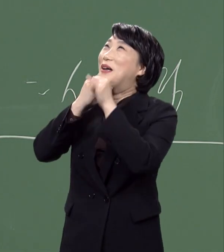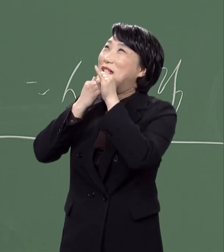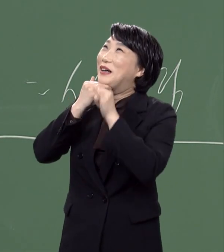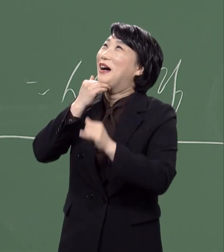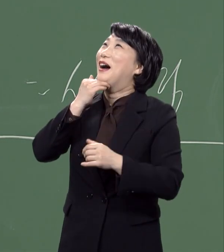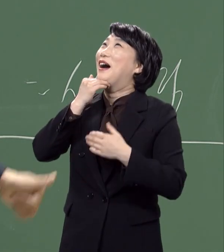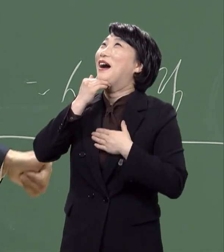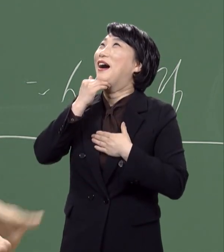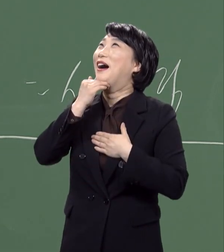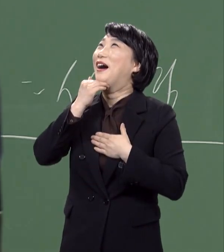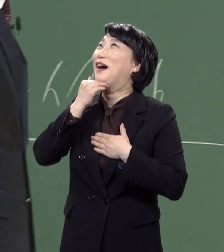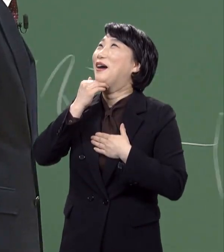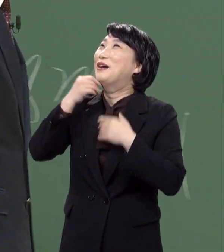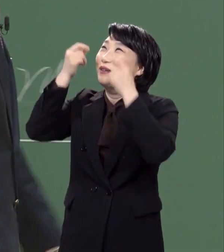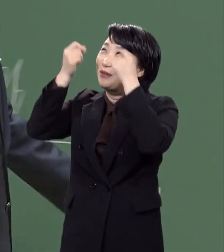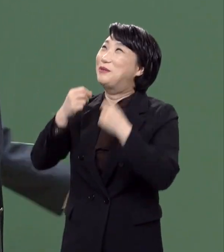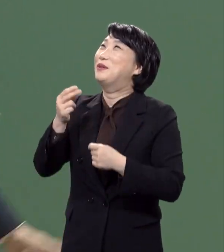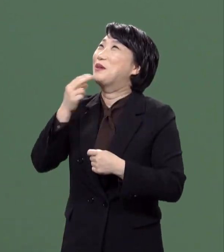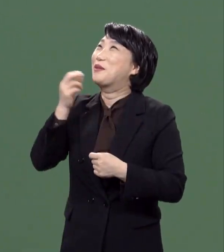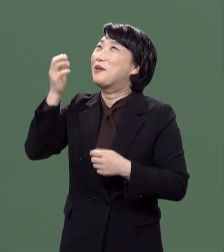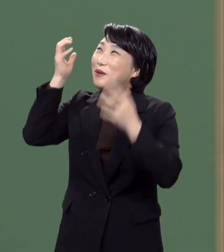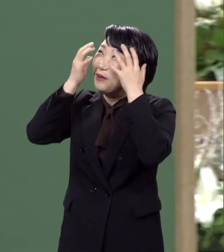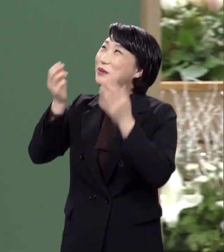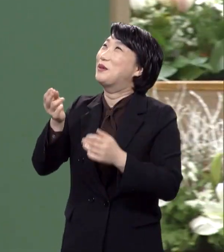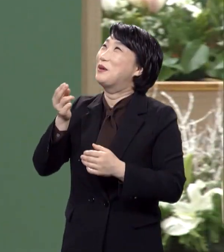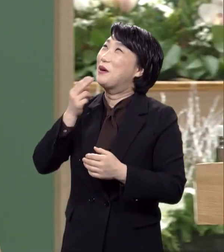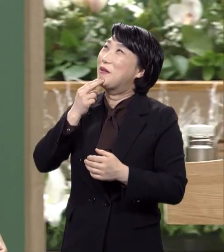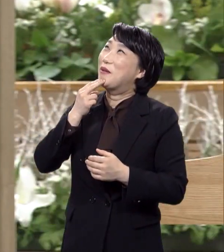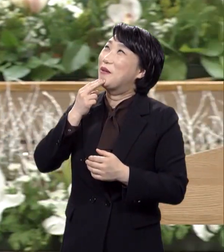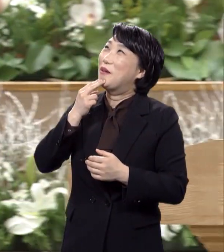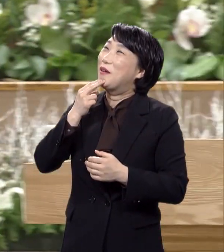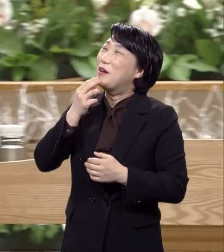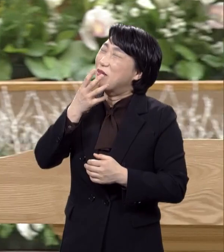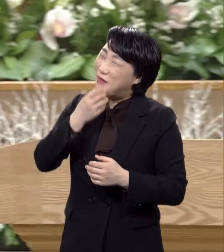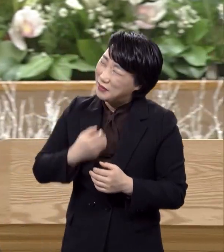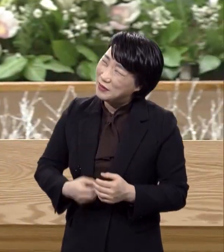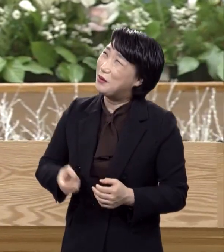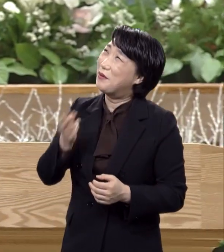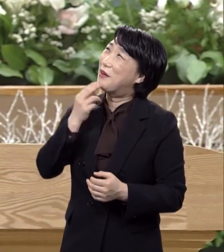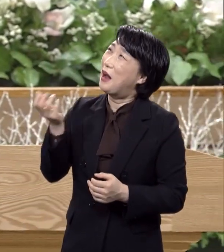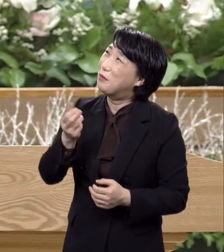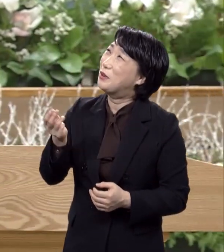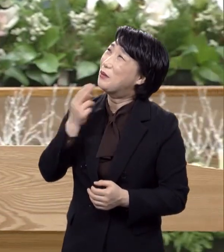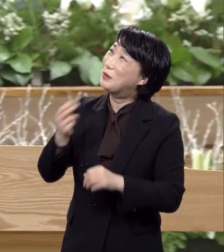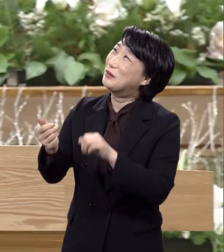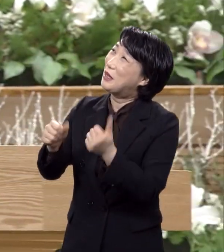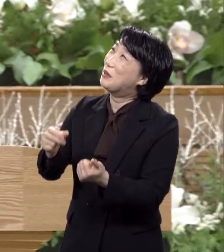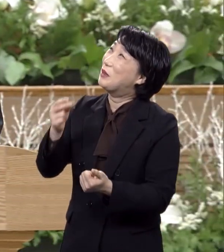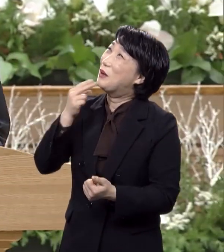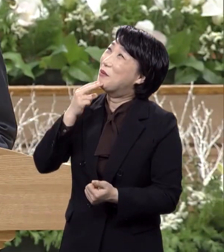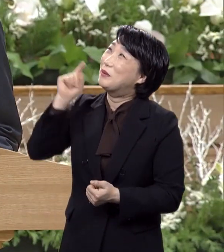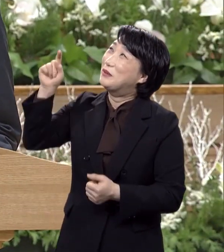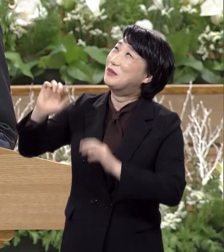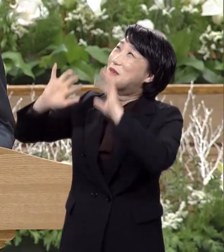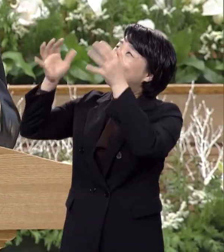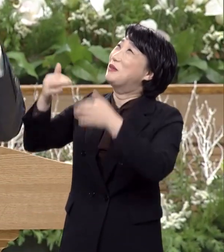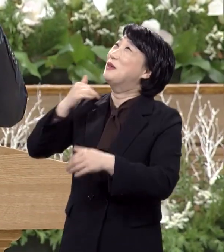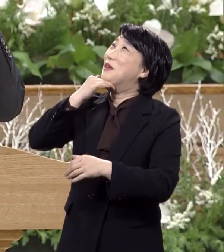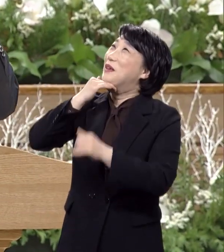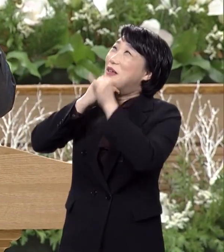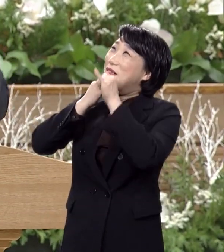기다린다. 눈물도 없고 고통도 없고 한숨도 없고 아픔도 없고 사망도 없는